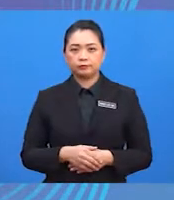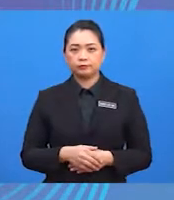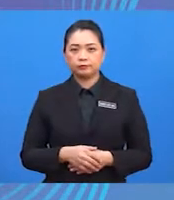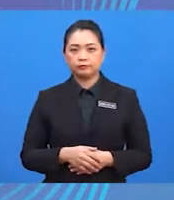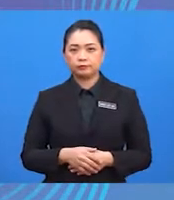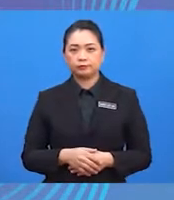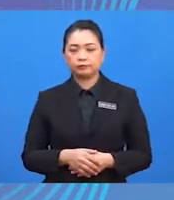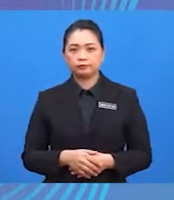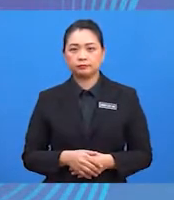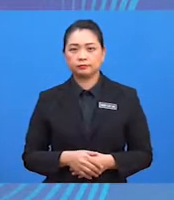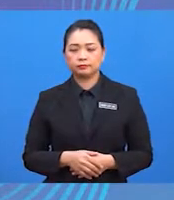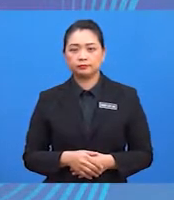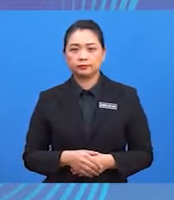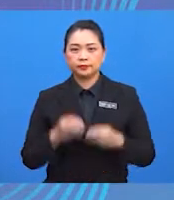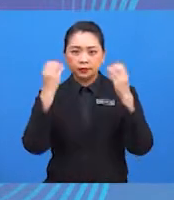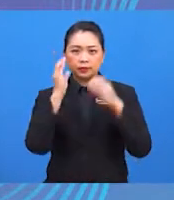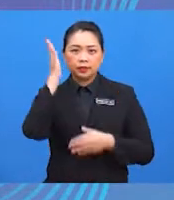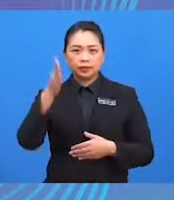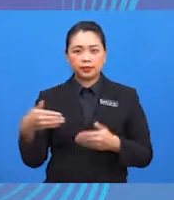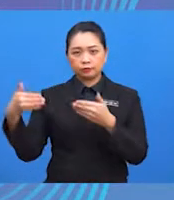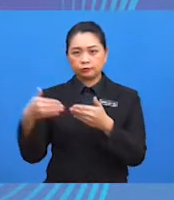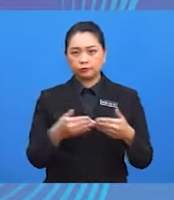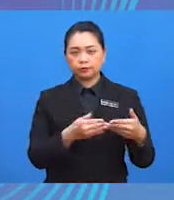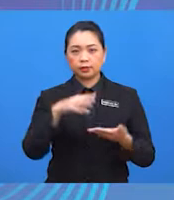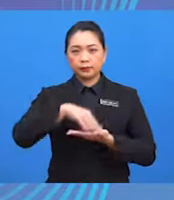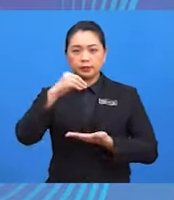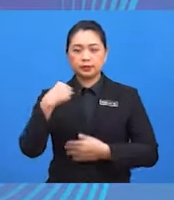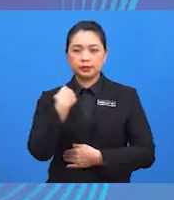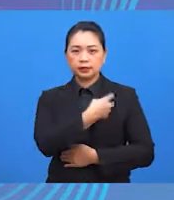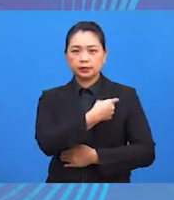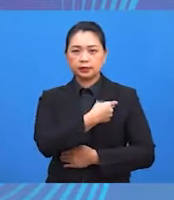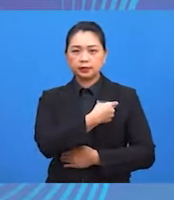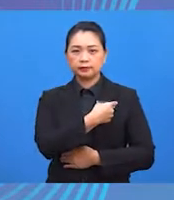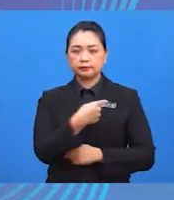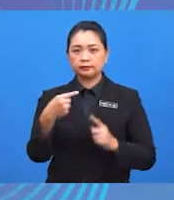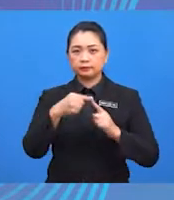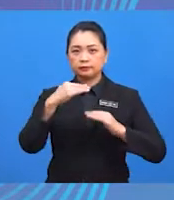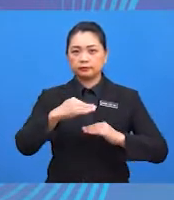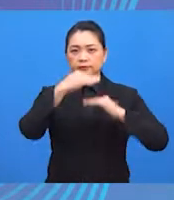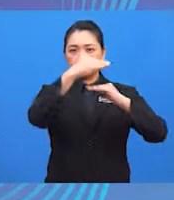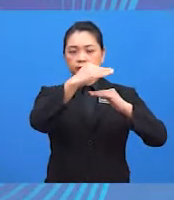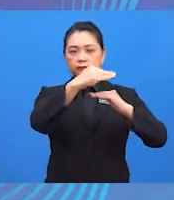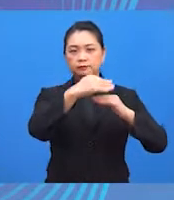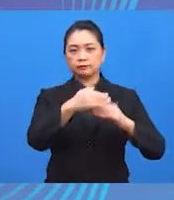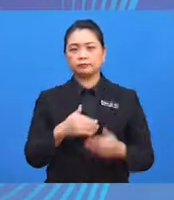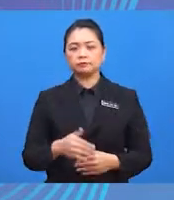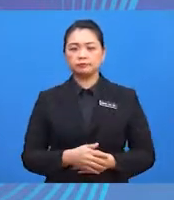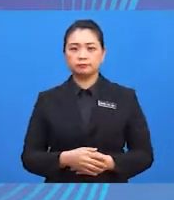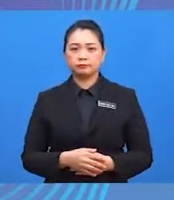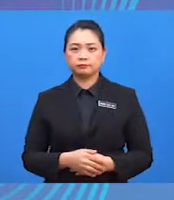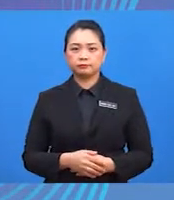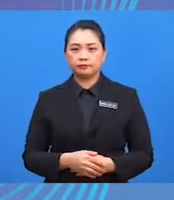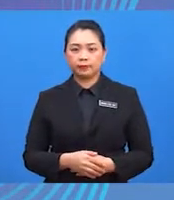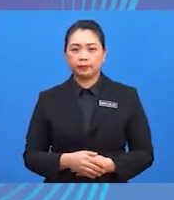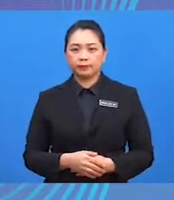Jika ya, saya akan teruskan pembelajaran kita ke peringkat seterusnya.